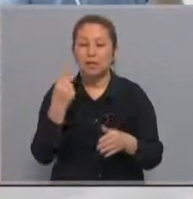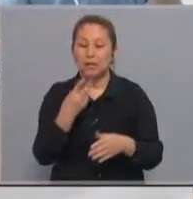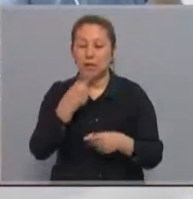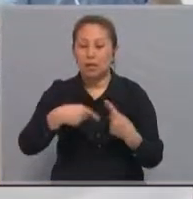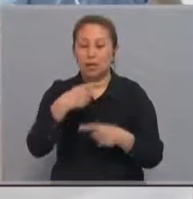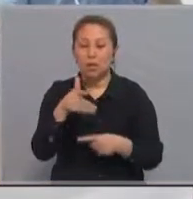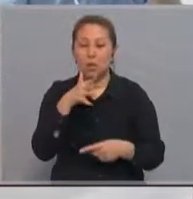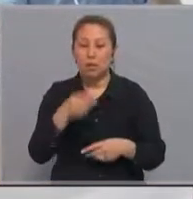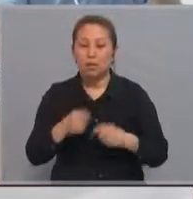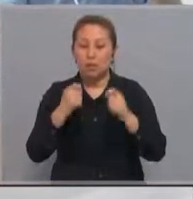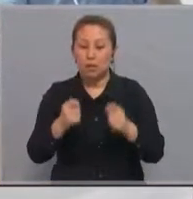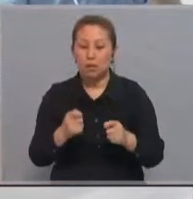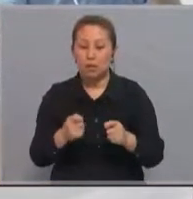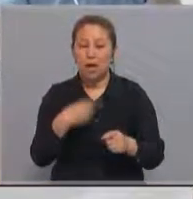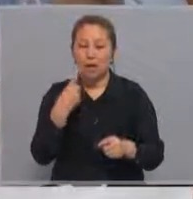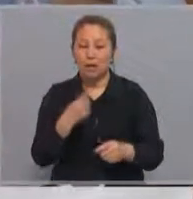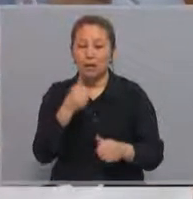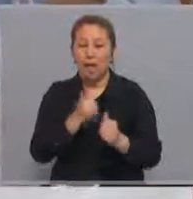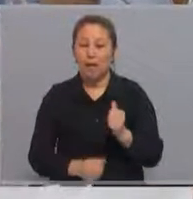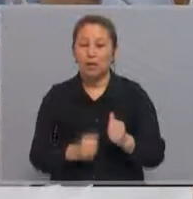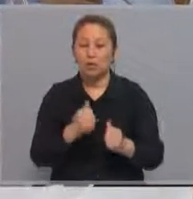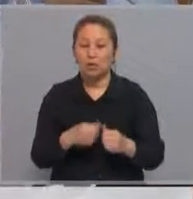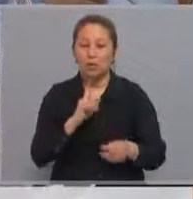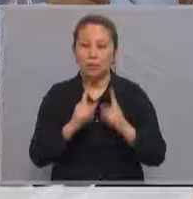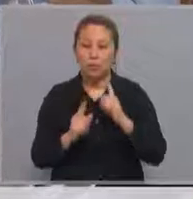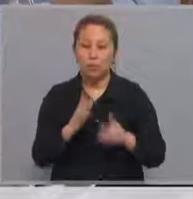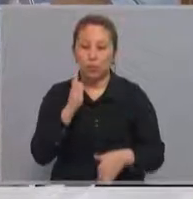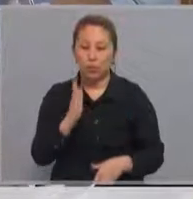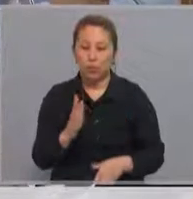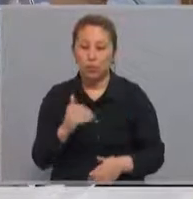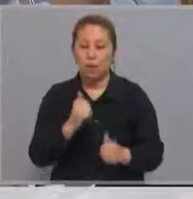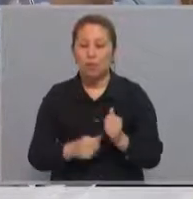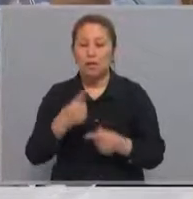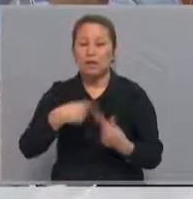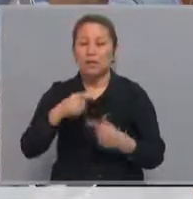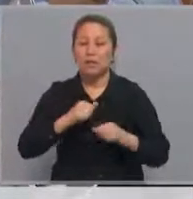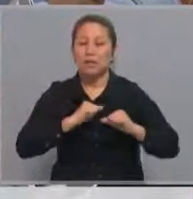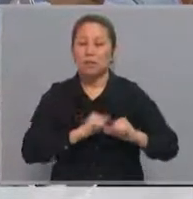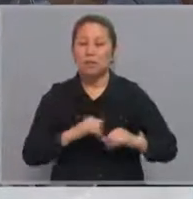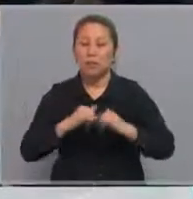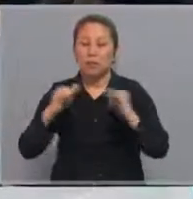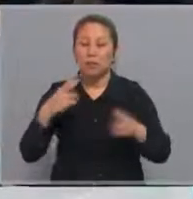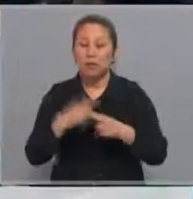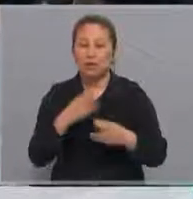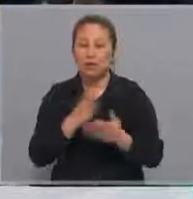кәсіпкерлерге уақытында беруді сараптайды. Енді әр 90 сайын осында форум ұйымдастырылады. Онда кәсіпкерлікті дамытуға кедергі